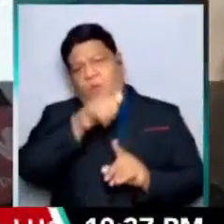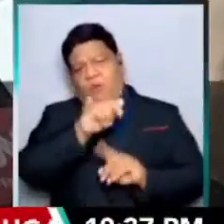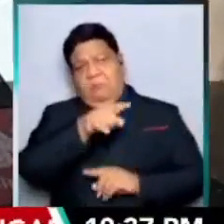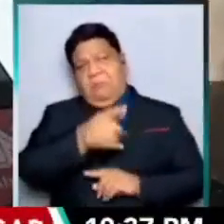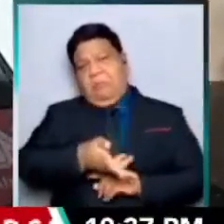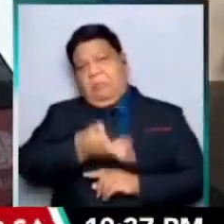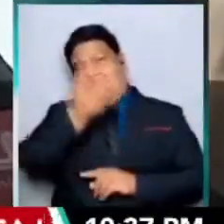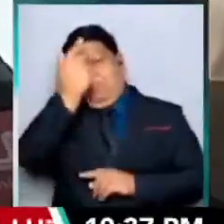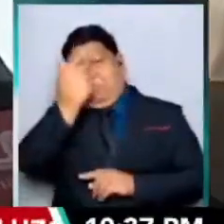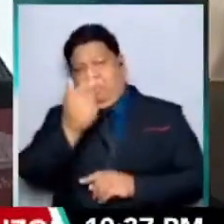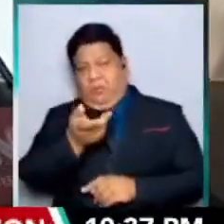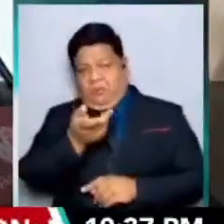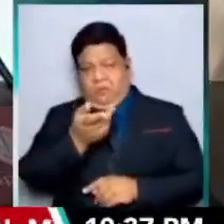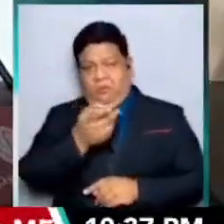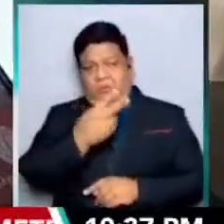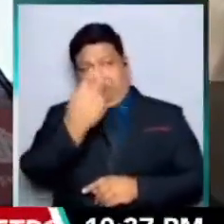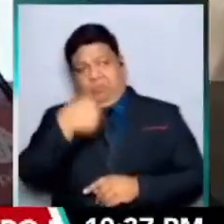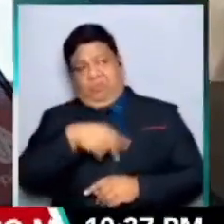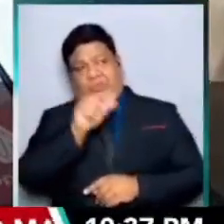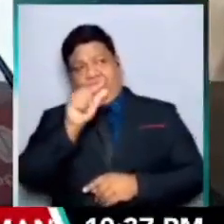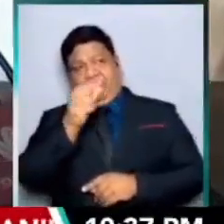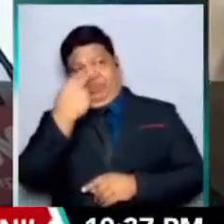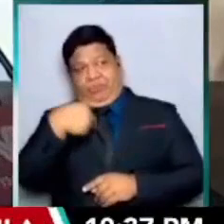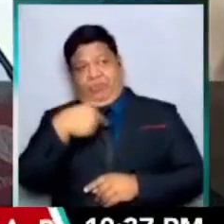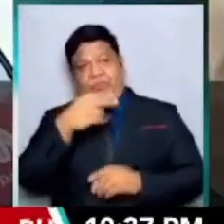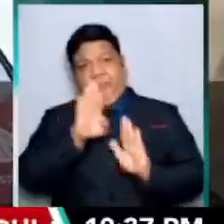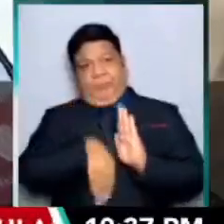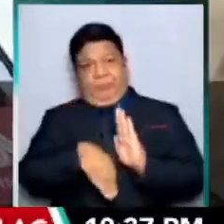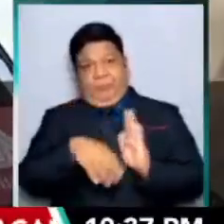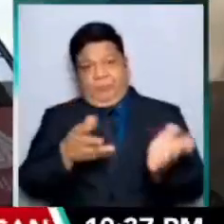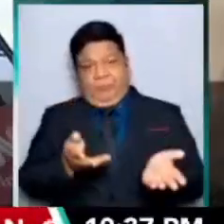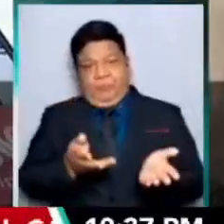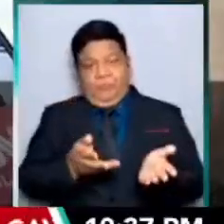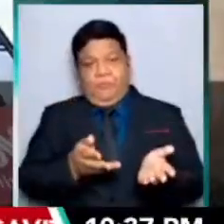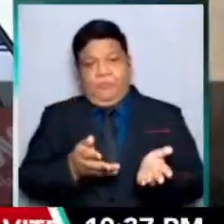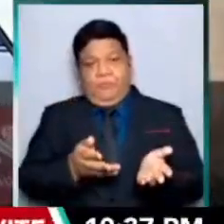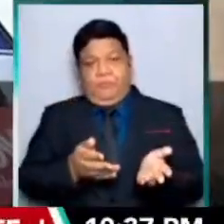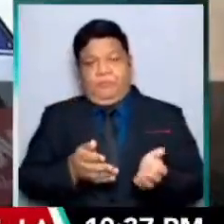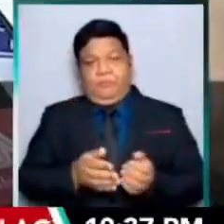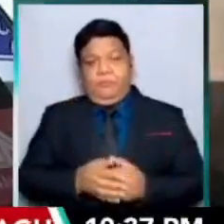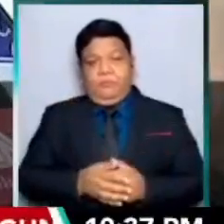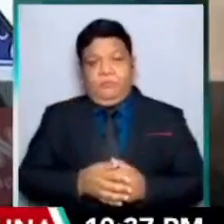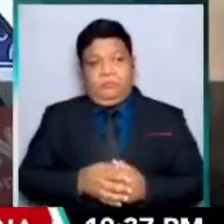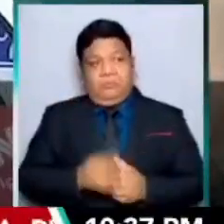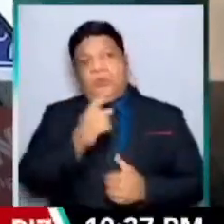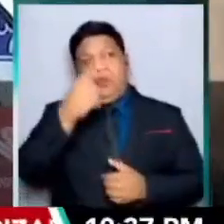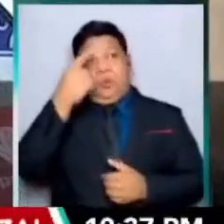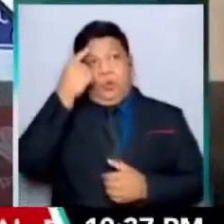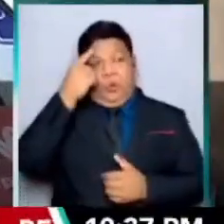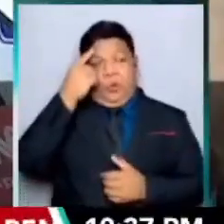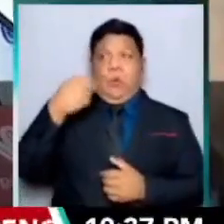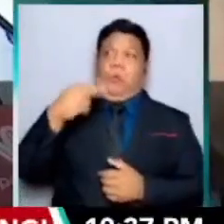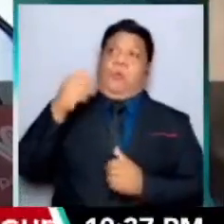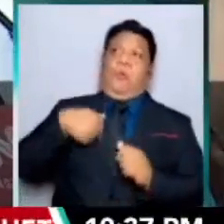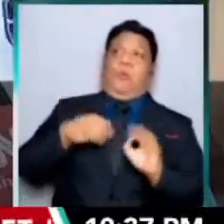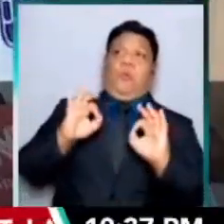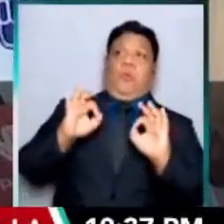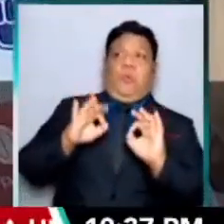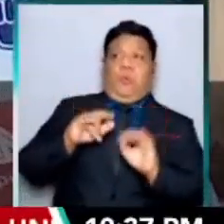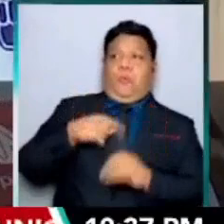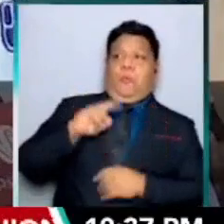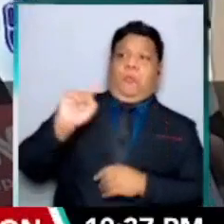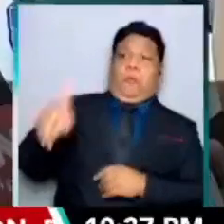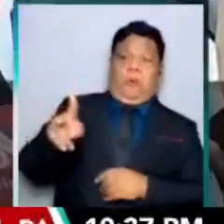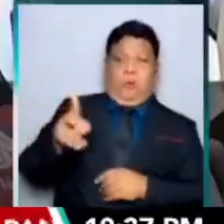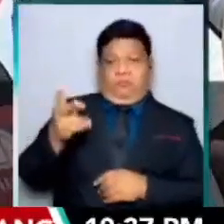Maliit ang tingin nila sa amin. Diba? Mataas ang pagtingin nila sa sarili nila, kaya sila nanghihingi